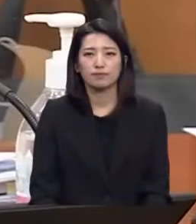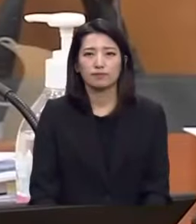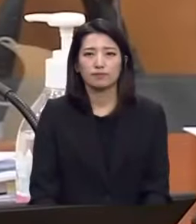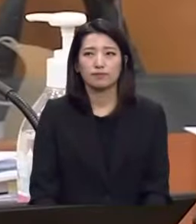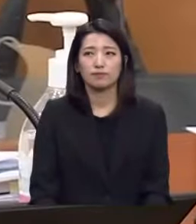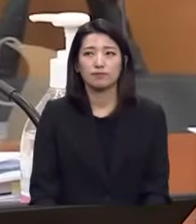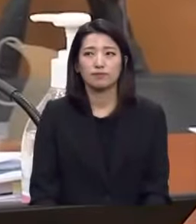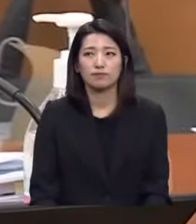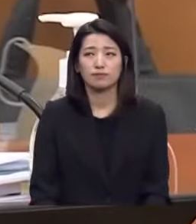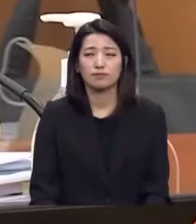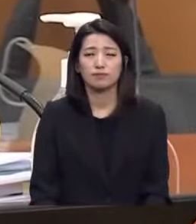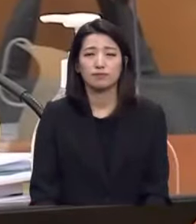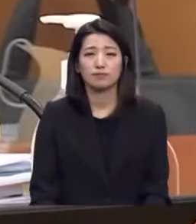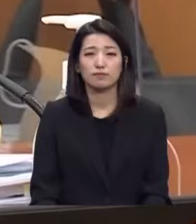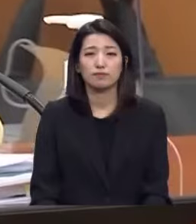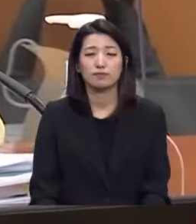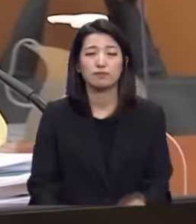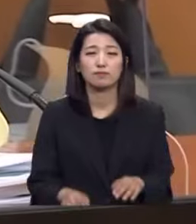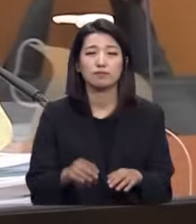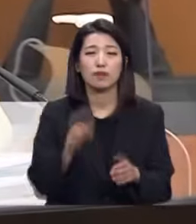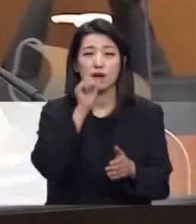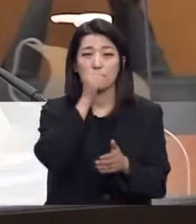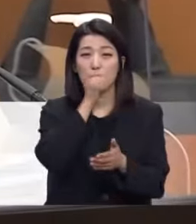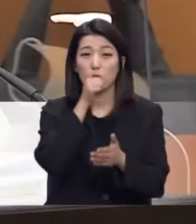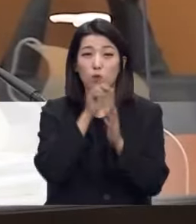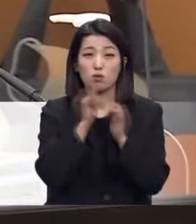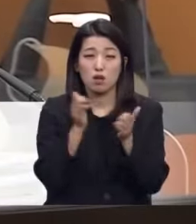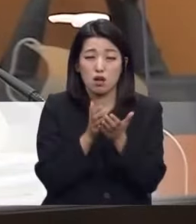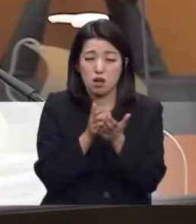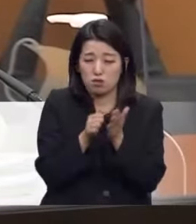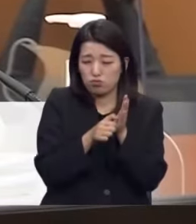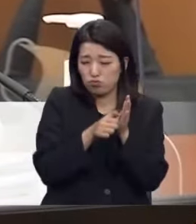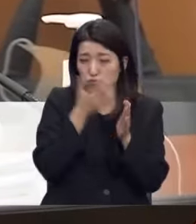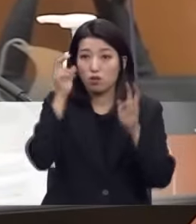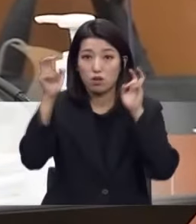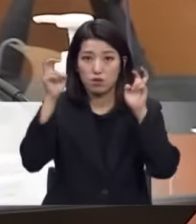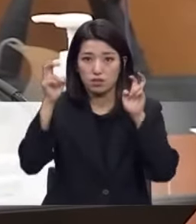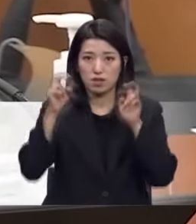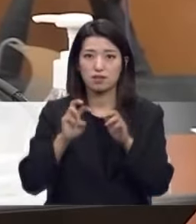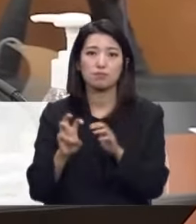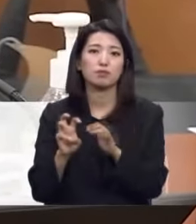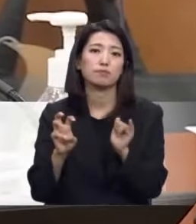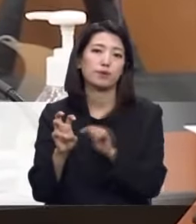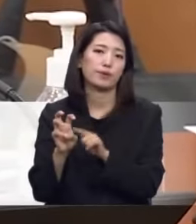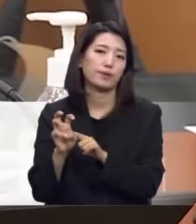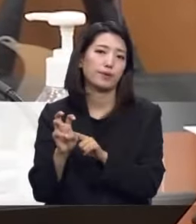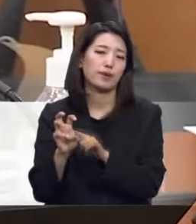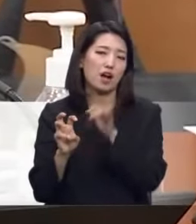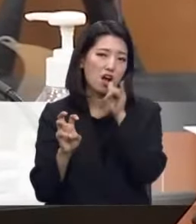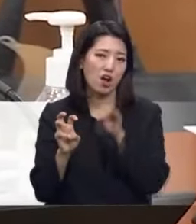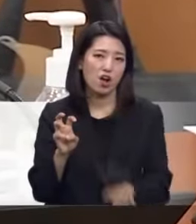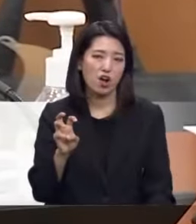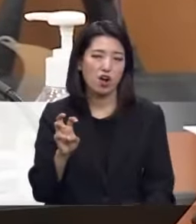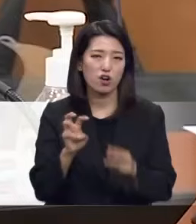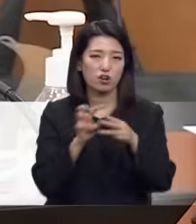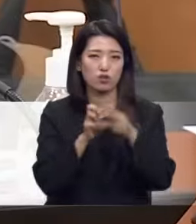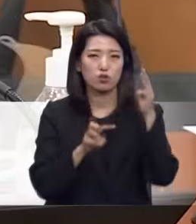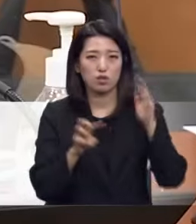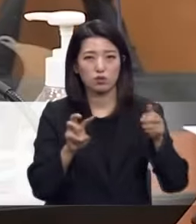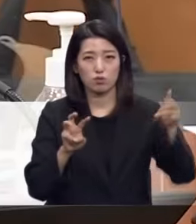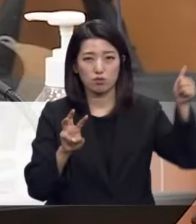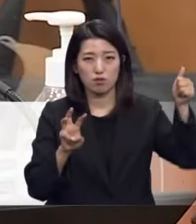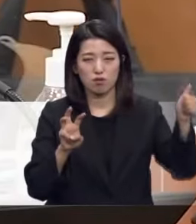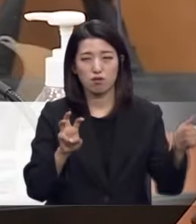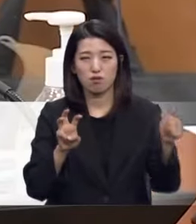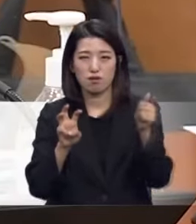오시죠 김현장 변호사 30명가 가량이 있었습니다 그리고 대통